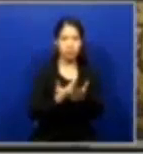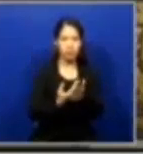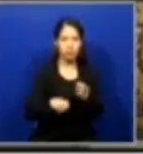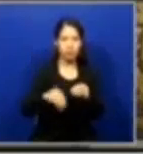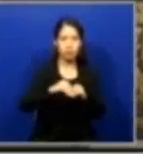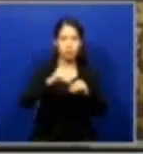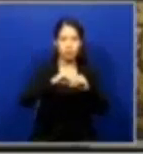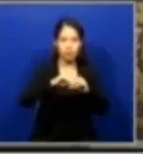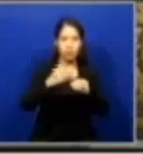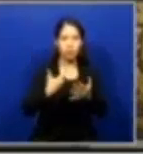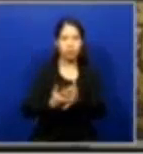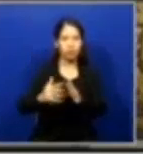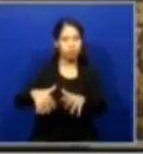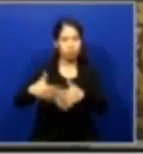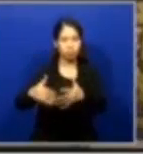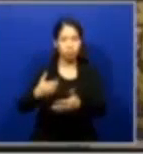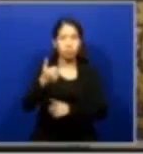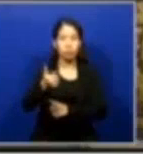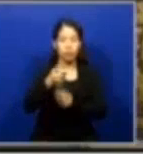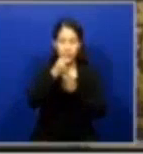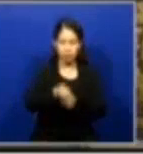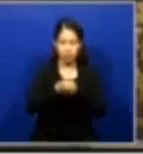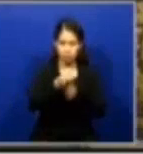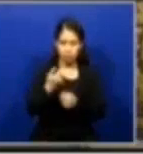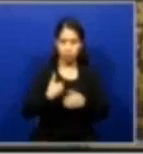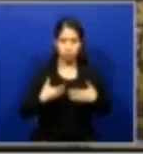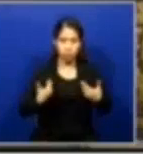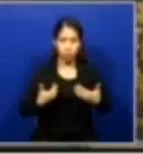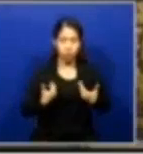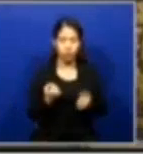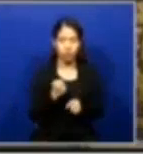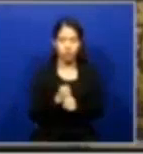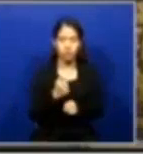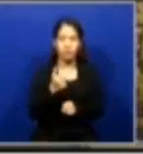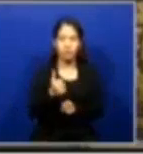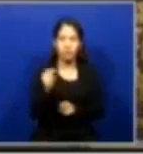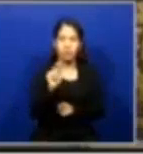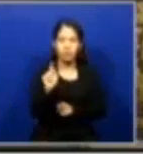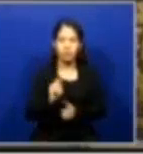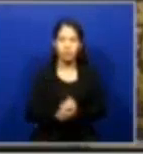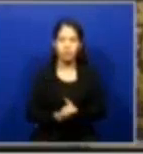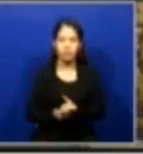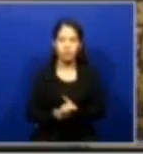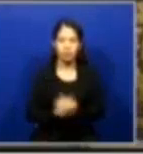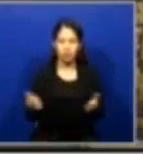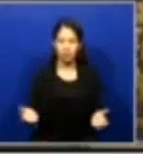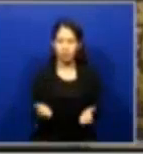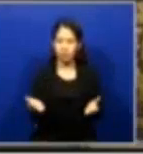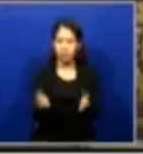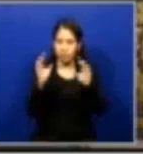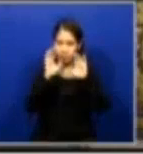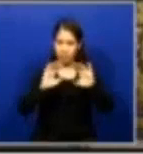ล้วจะมีรายได้เข้าไปทันทีแล้วก็เกษตรกรจะมีความสุขในการที่ได้รับการส่งเสริมจากรัฐบ